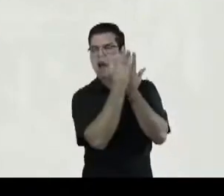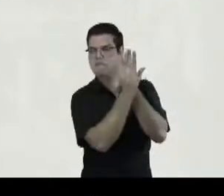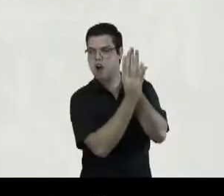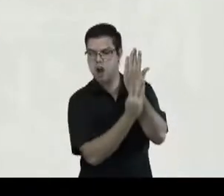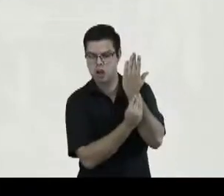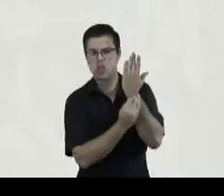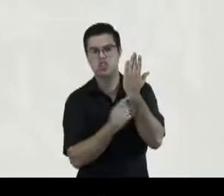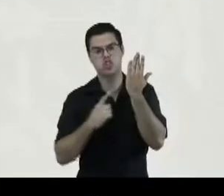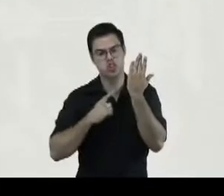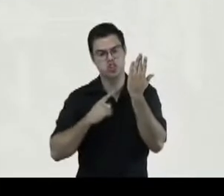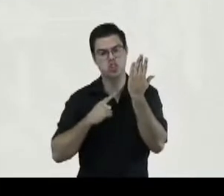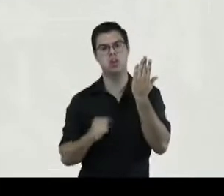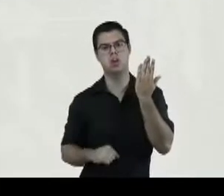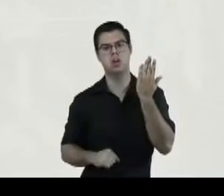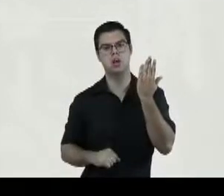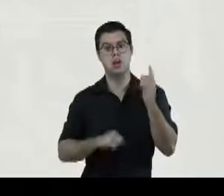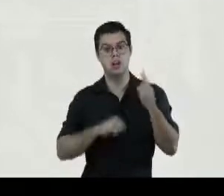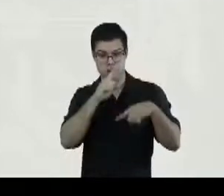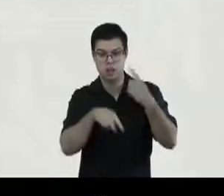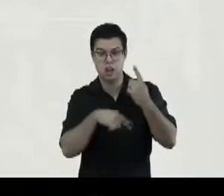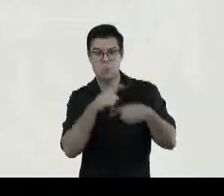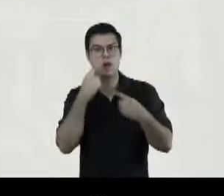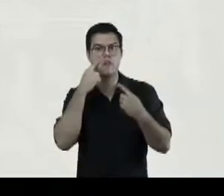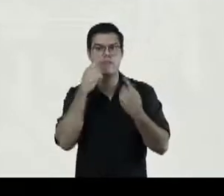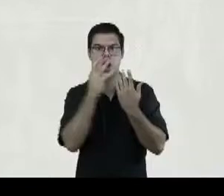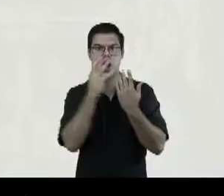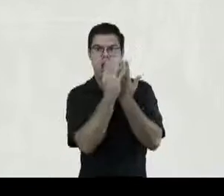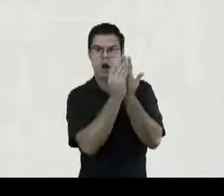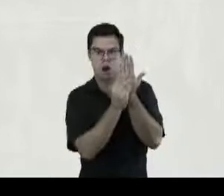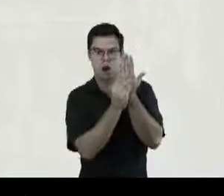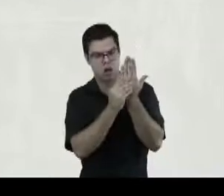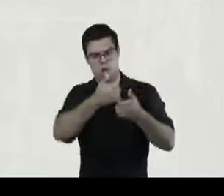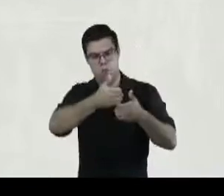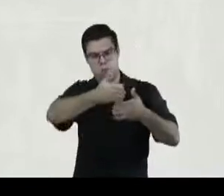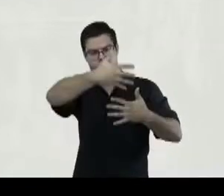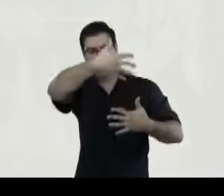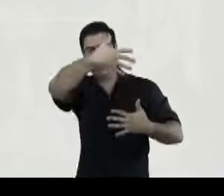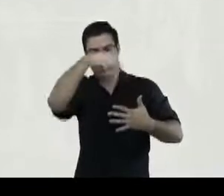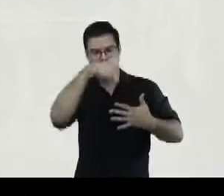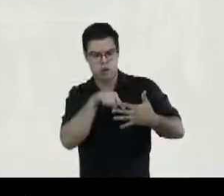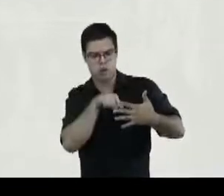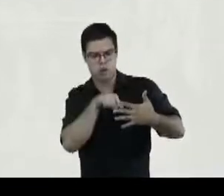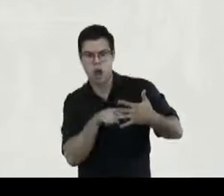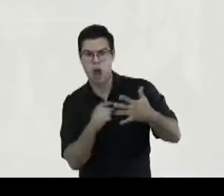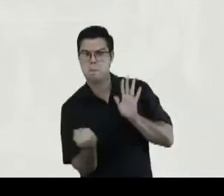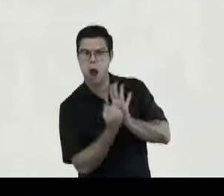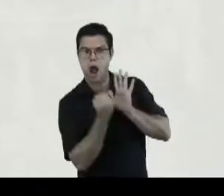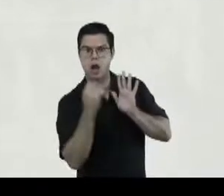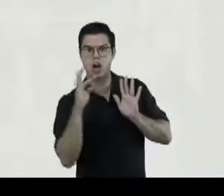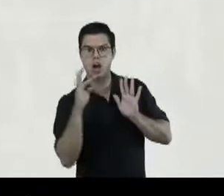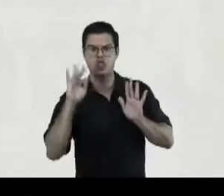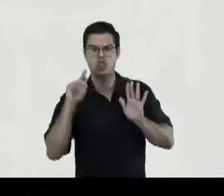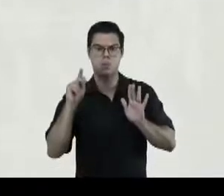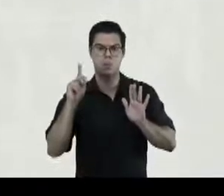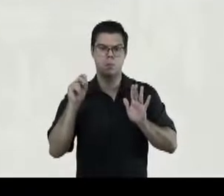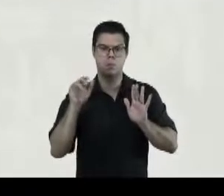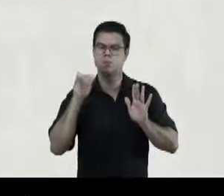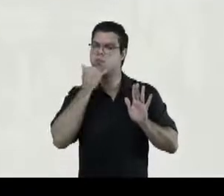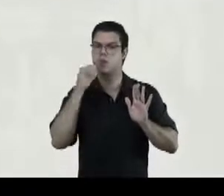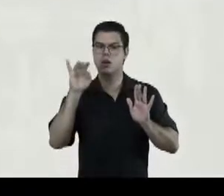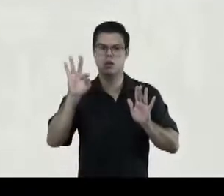aller voir les références bibliographiques, la marque typographique, ou bien ça, je vais vous montrer ce que c'est tout de suite, le petit i.